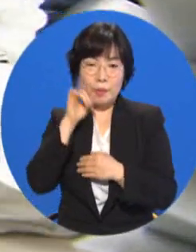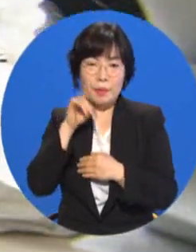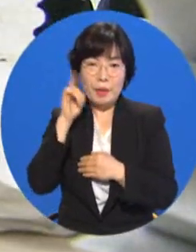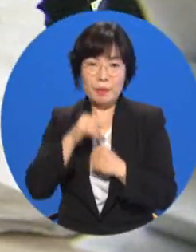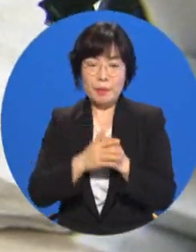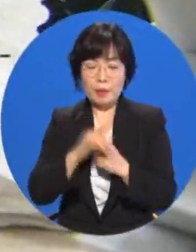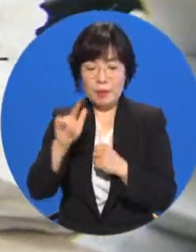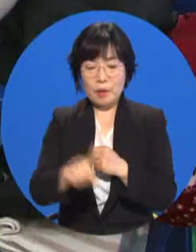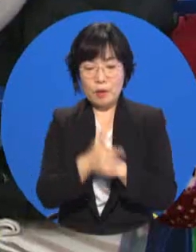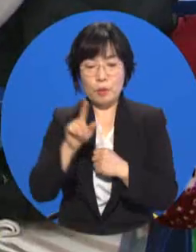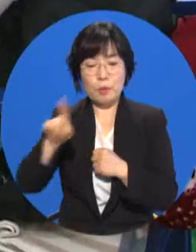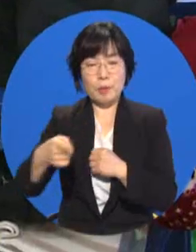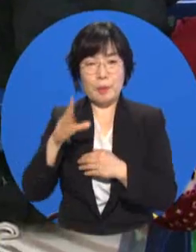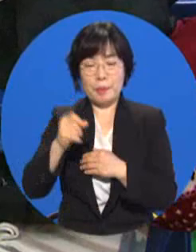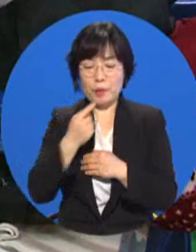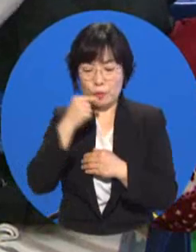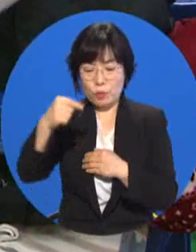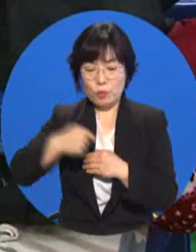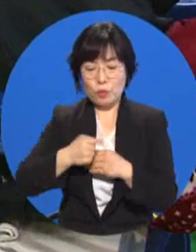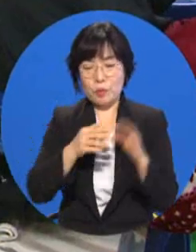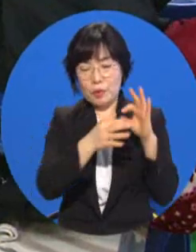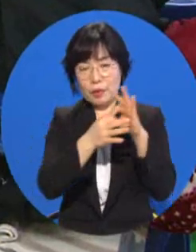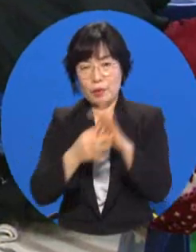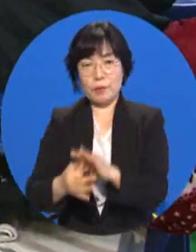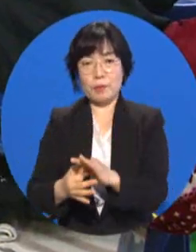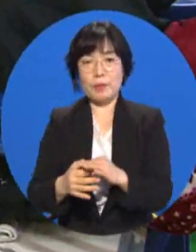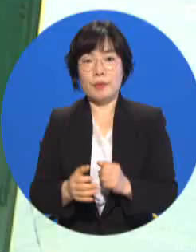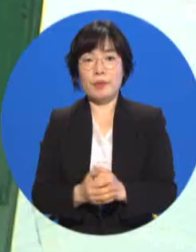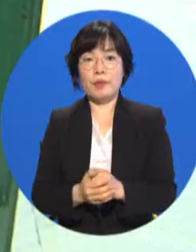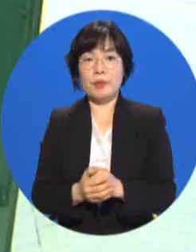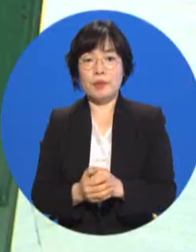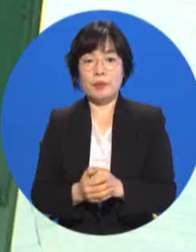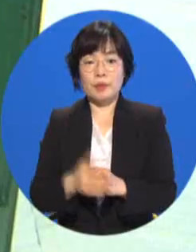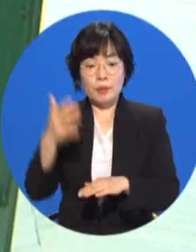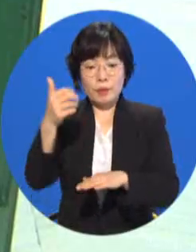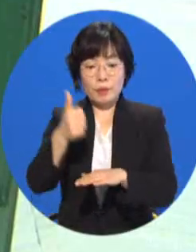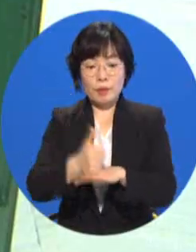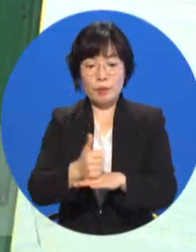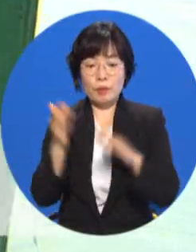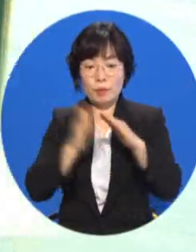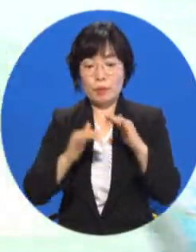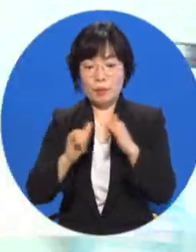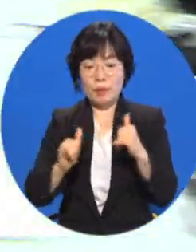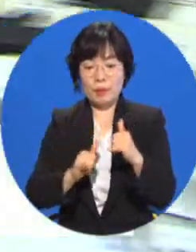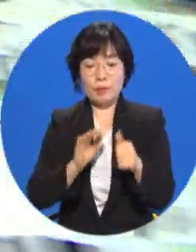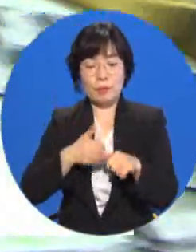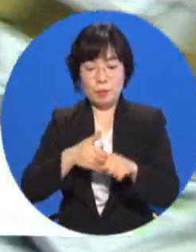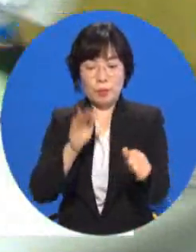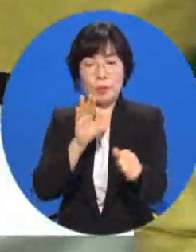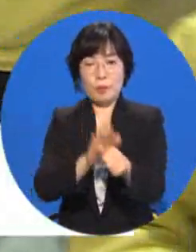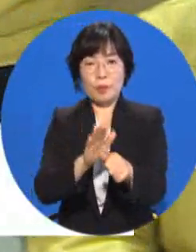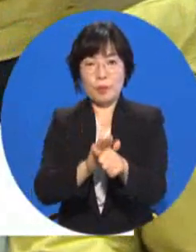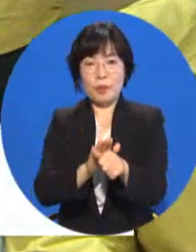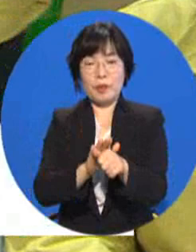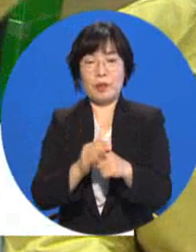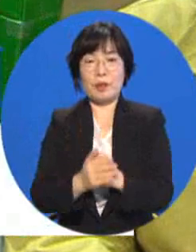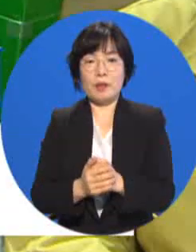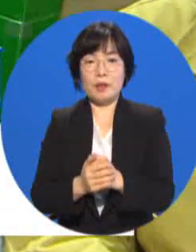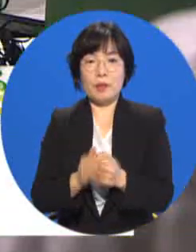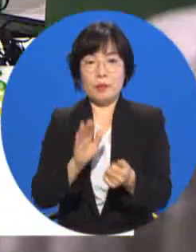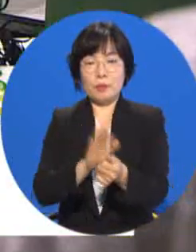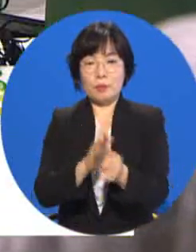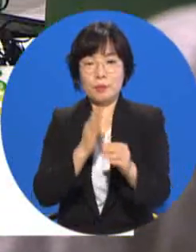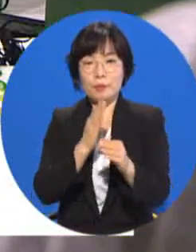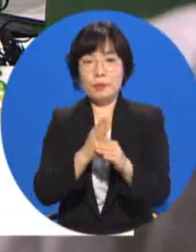하루 100만 장씩 주문이 밀려들고 있기 때문입니다. 결국 공무원들까지 마스크 제조 공정에